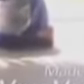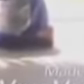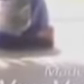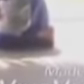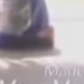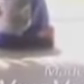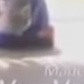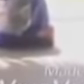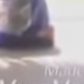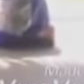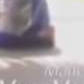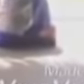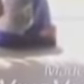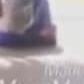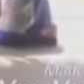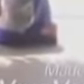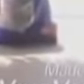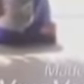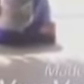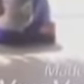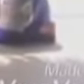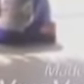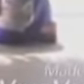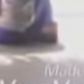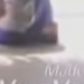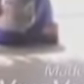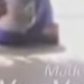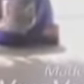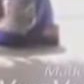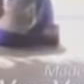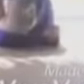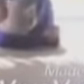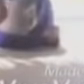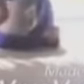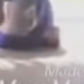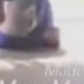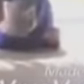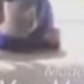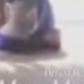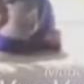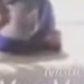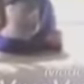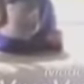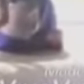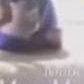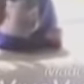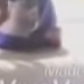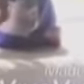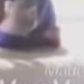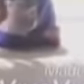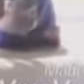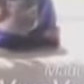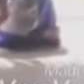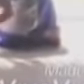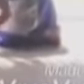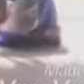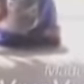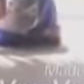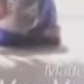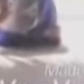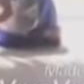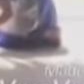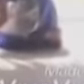dahil meron tayong mabuting rapitulpo. Handa kang pakinggan, handa kang damayan,